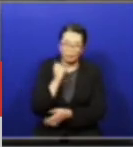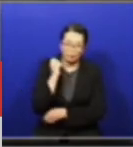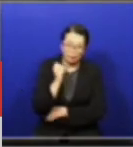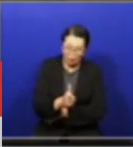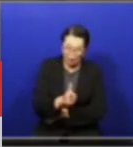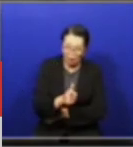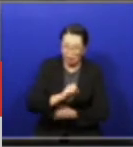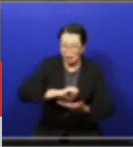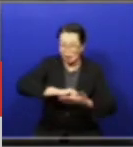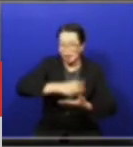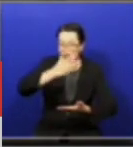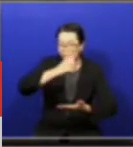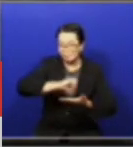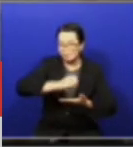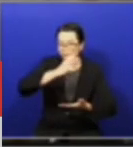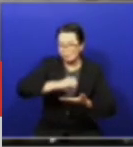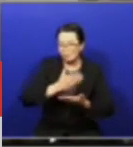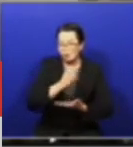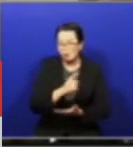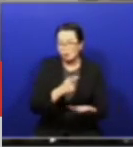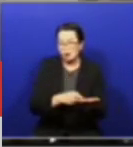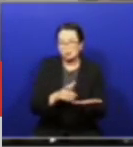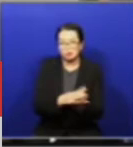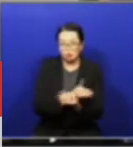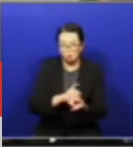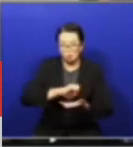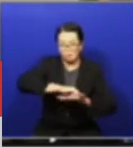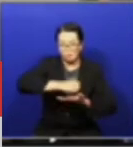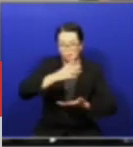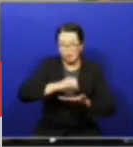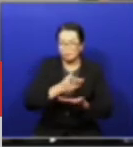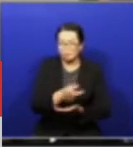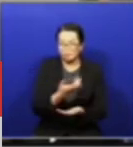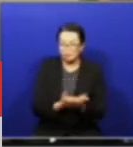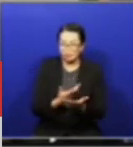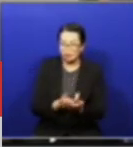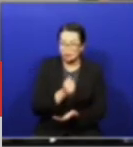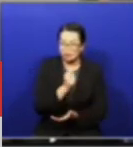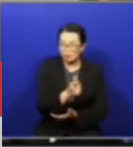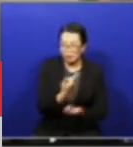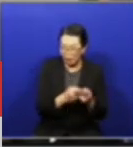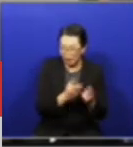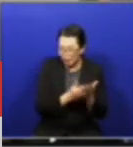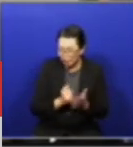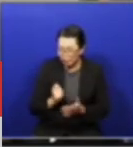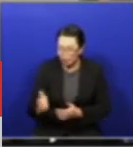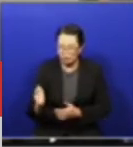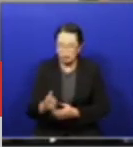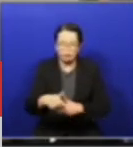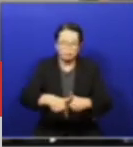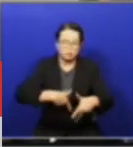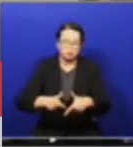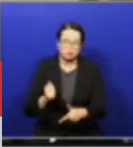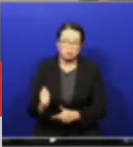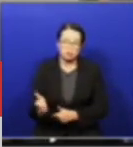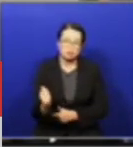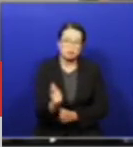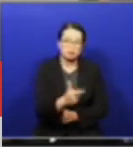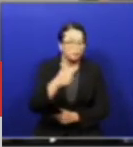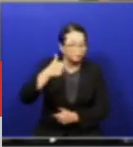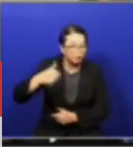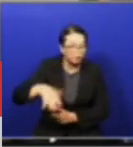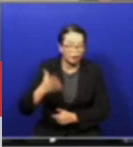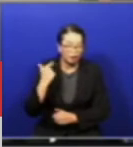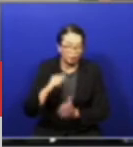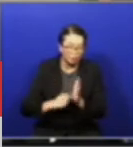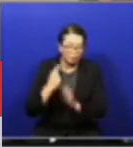แบบแอปพลิเคชันขึ้นมาครับนี่คือปัญหาที่สำนักงานประกันสังคมจ่ายเงินคืนประชาชนไม่ได้ฮะจนกระทั่งปี61